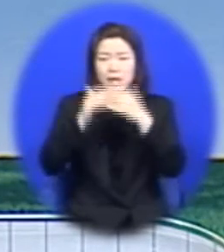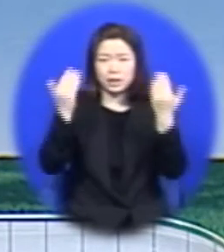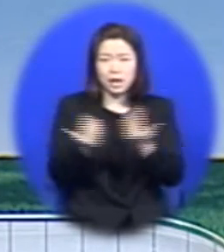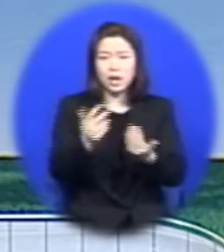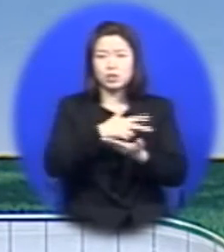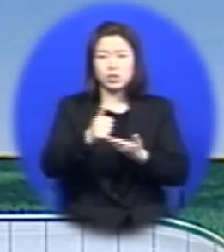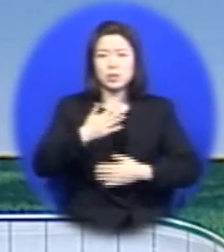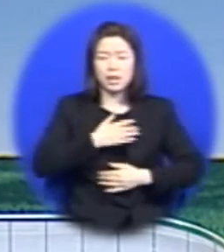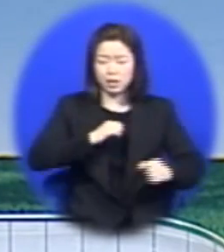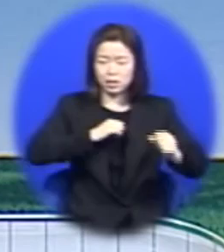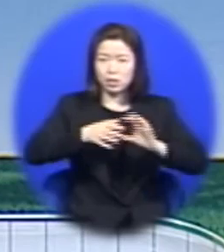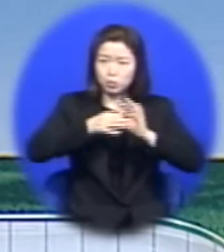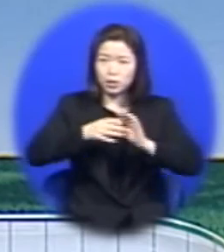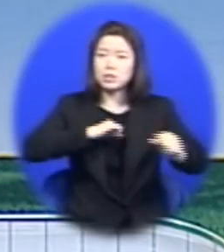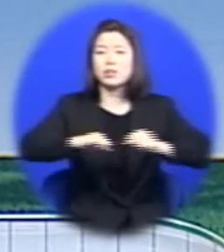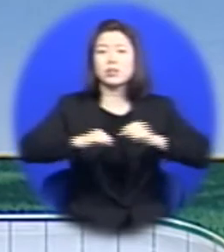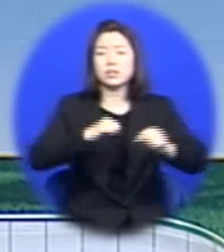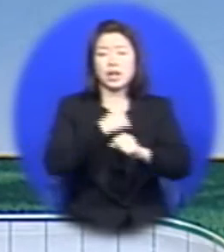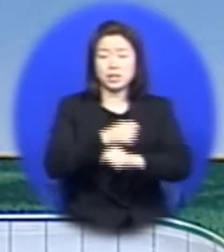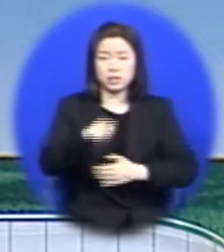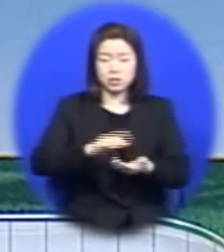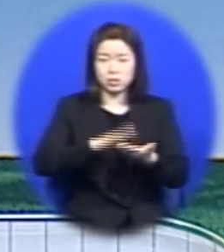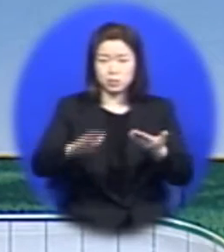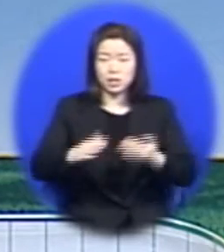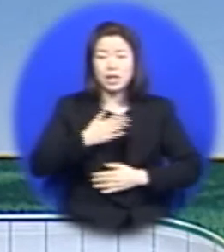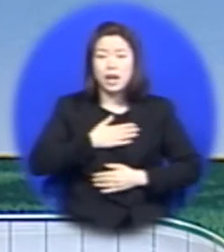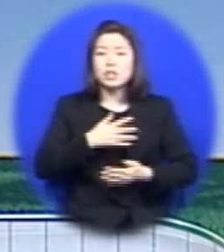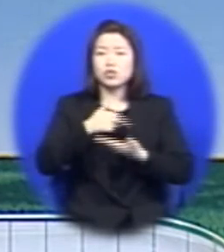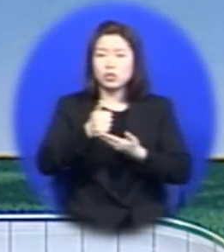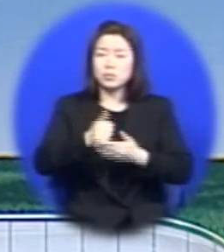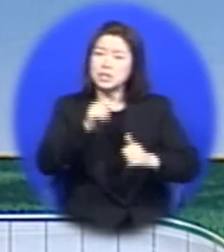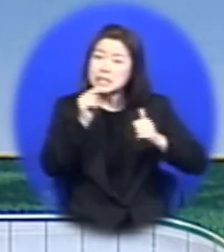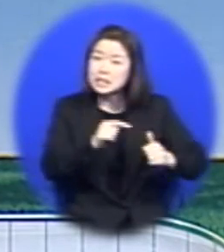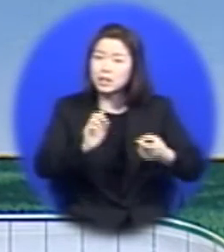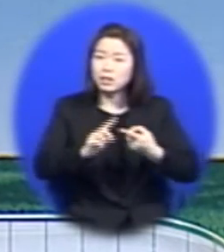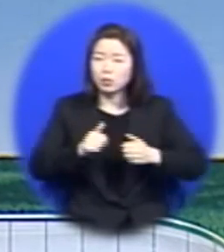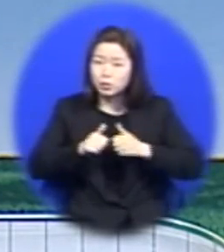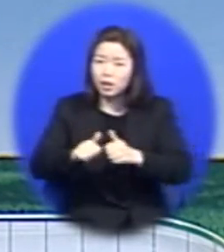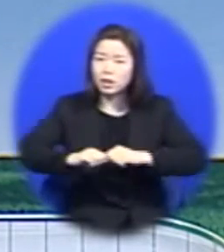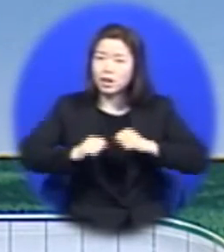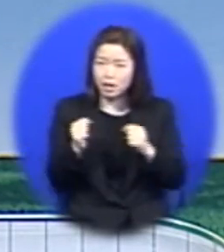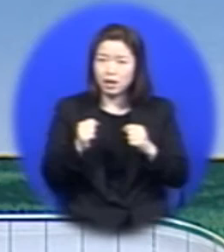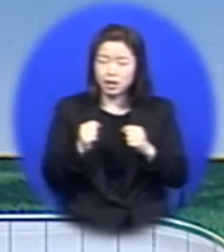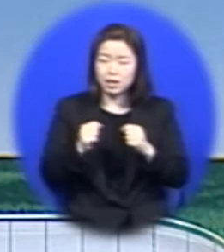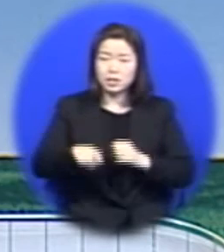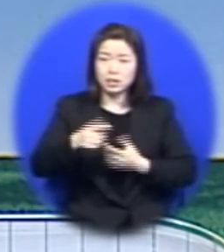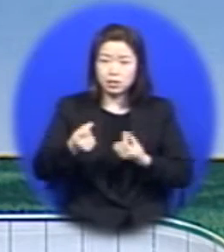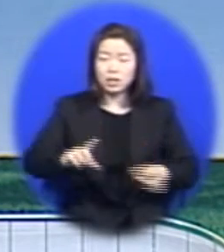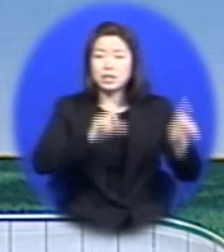주님이 나를 통해서 역사하신 것입니다. 나는 주님이 하라는 대로만 했습니다. 주님이 시키는 대로만